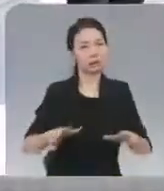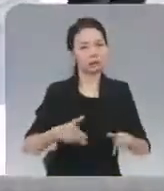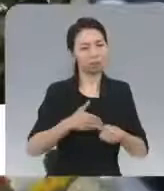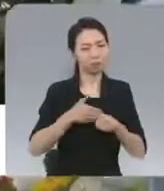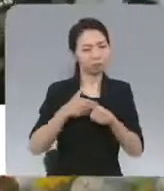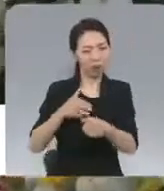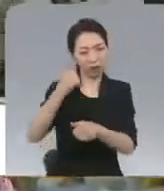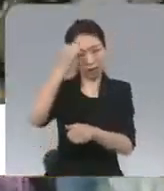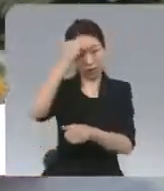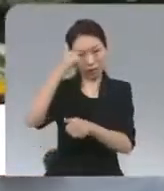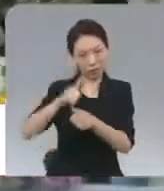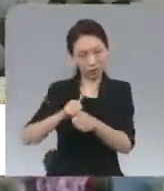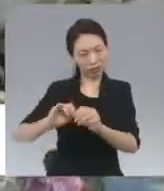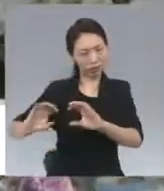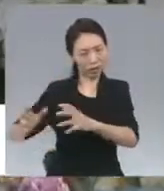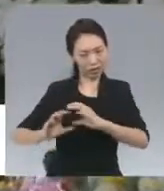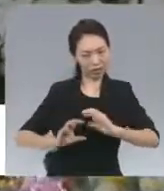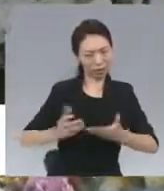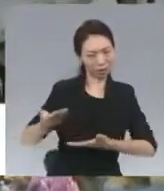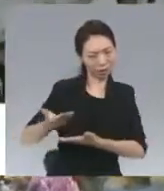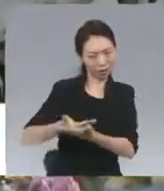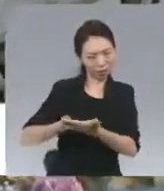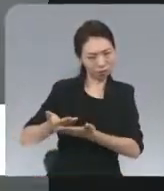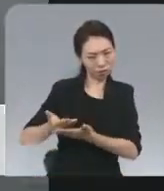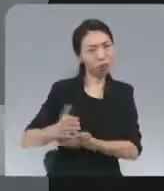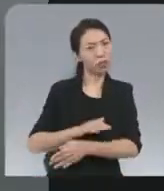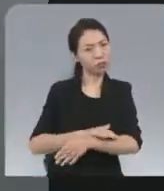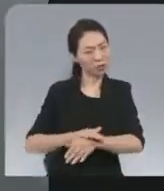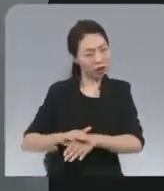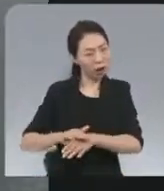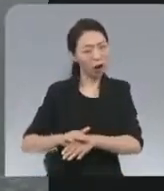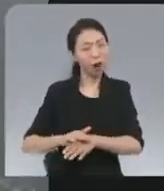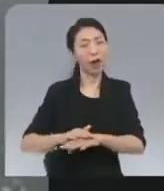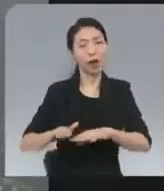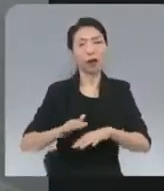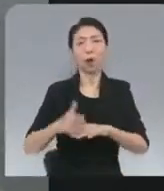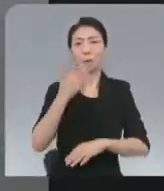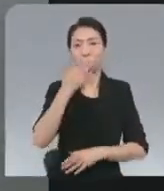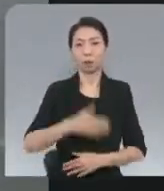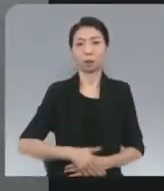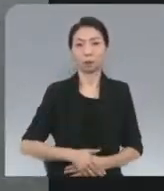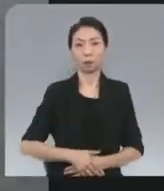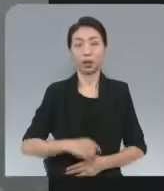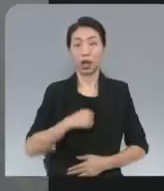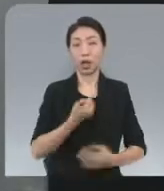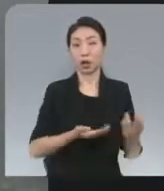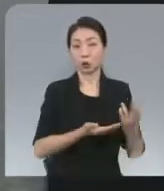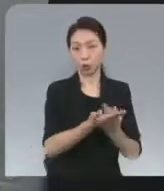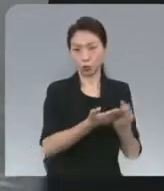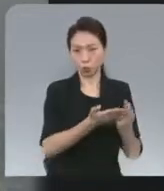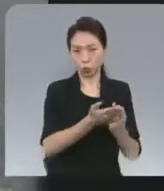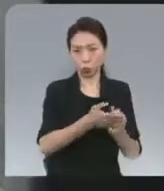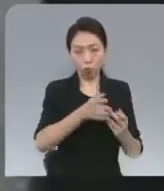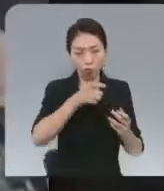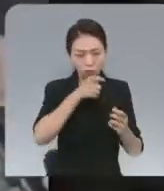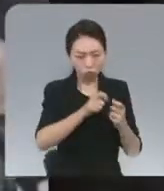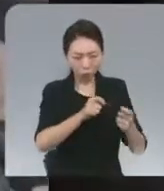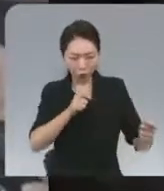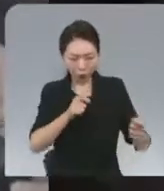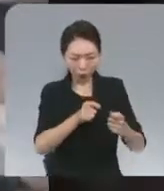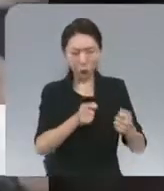en 2006 séoul et tokyo avaient pu recommencer à réchauffer bien que timidement leurs relations bilatérales